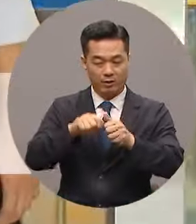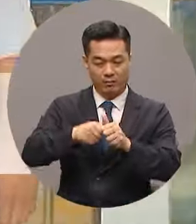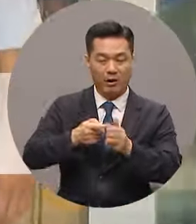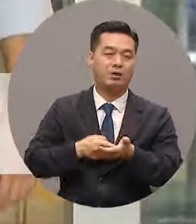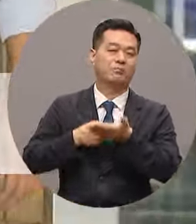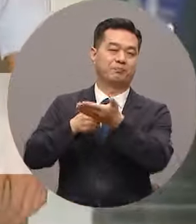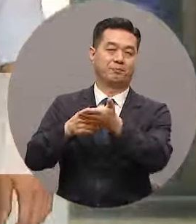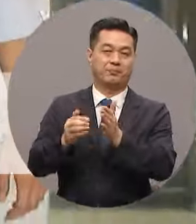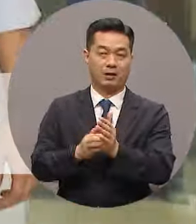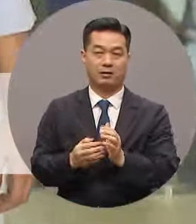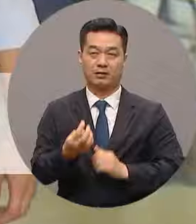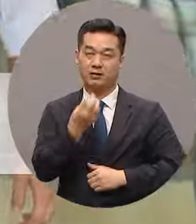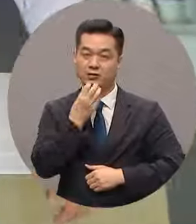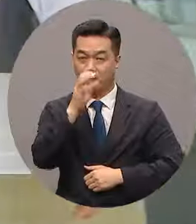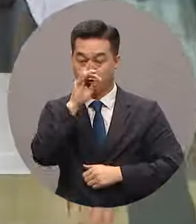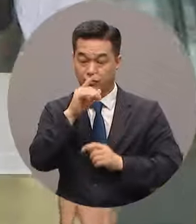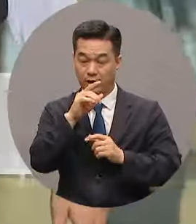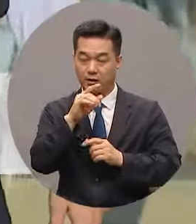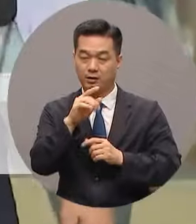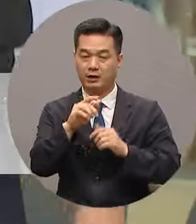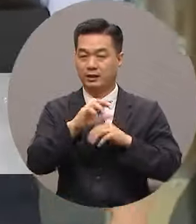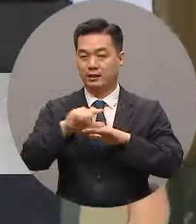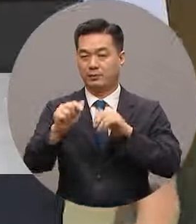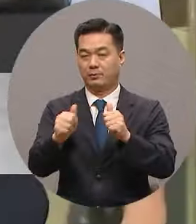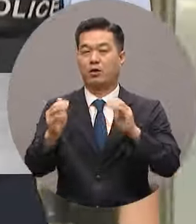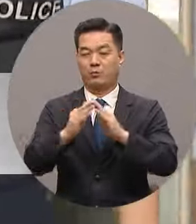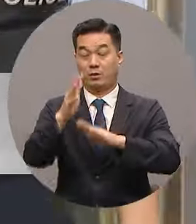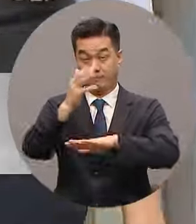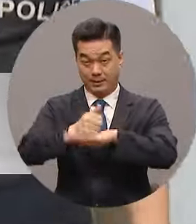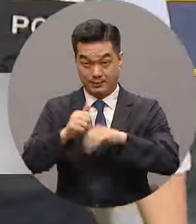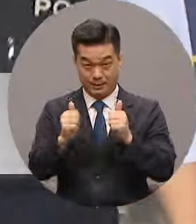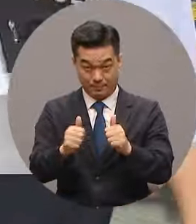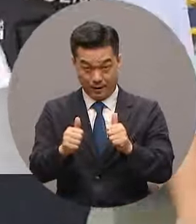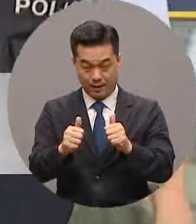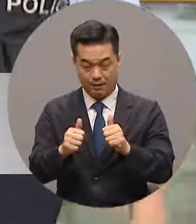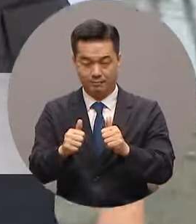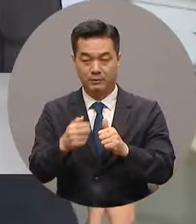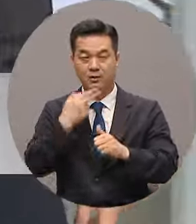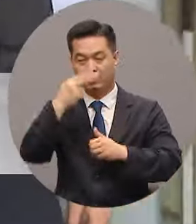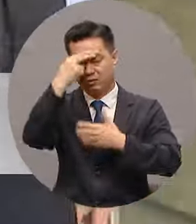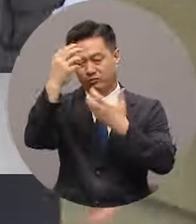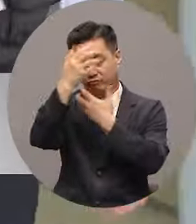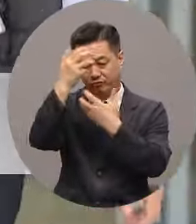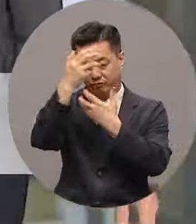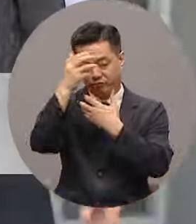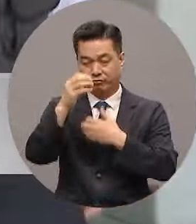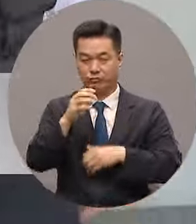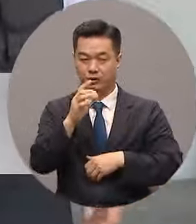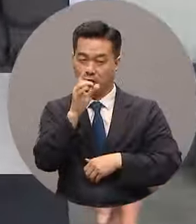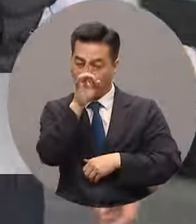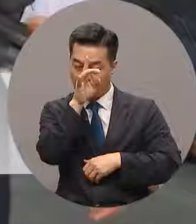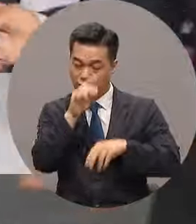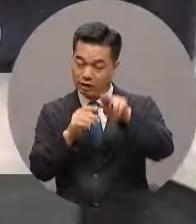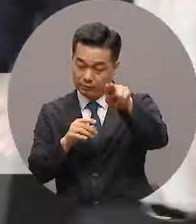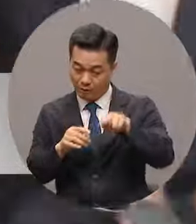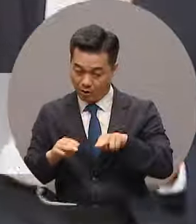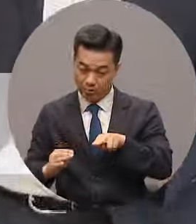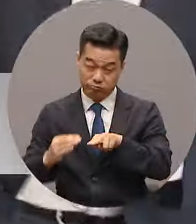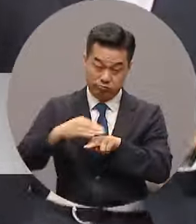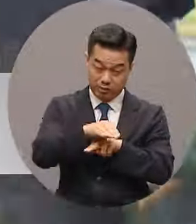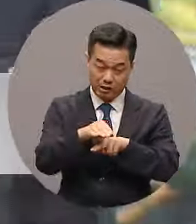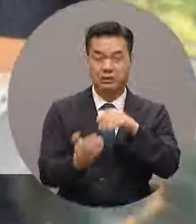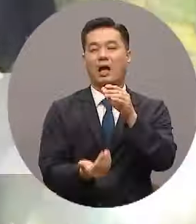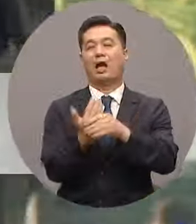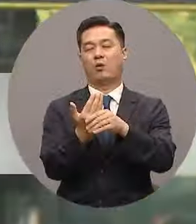검찰은 오늘 서울중앙지법에서 열린 결심 공판에서 김 씨는 주취 상태에서 중앙선을 침범한 과실로 사고를 낸데